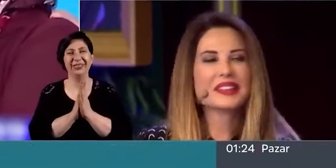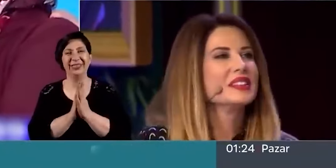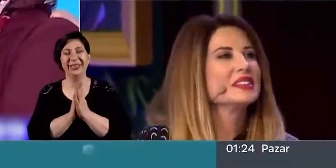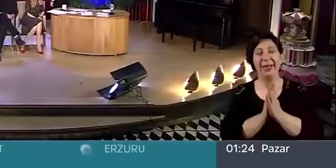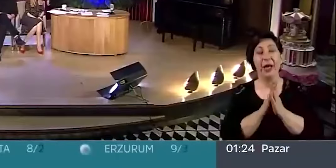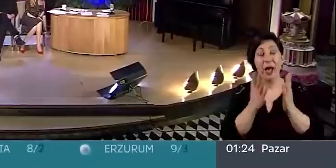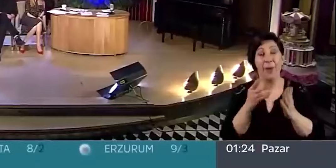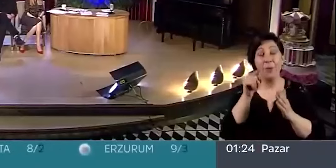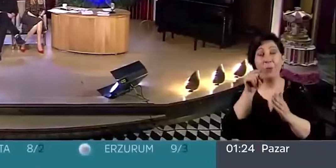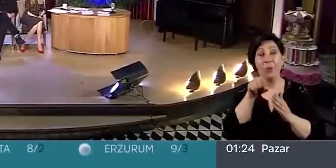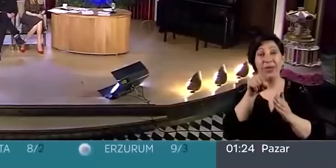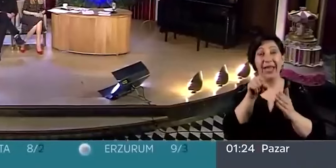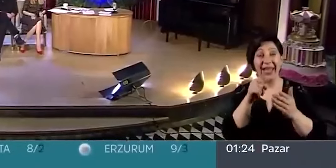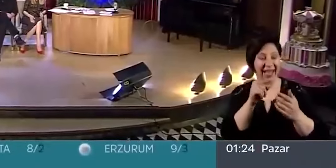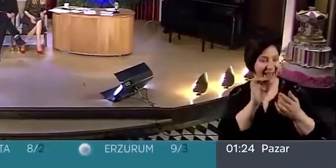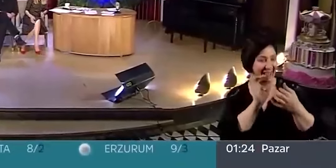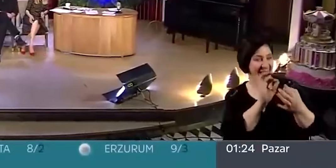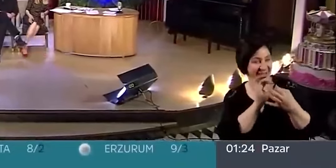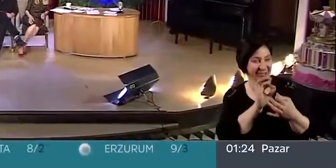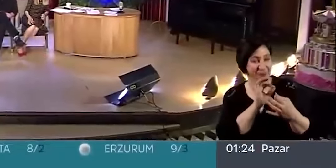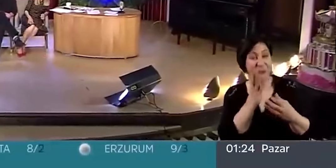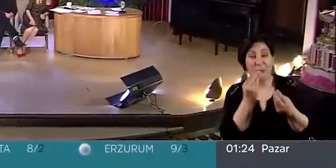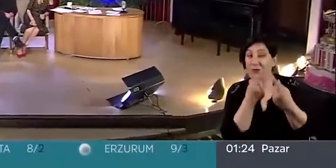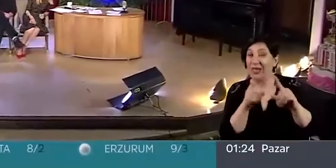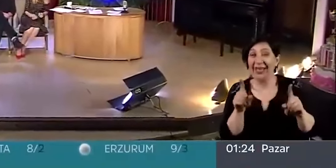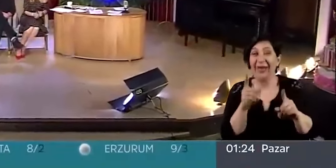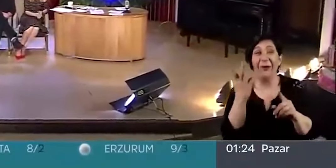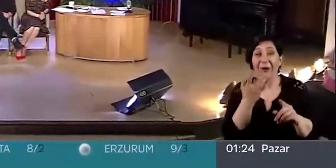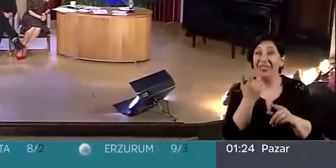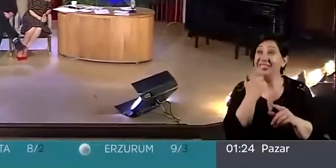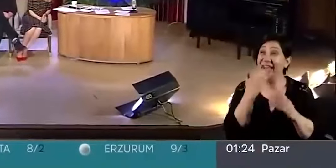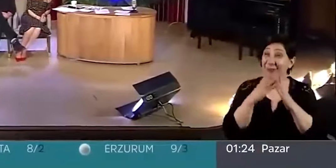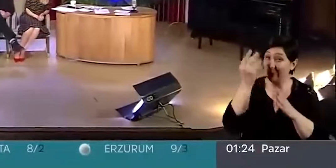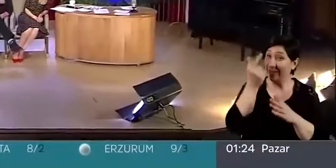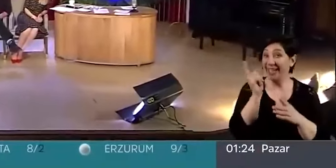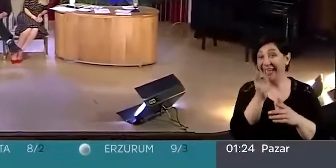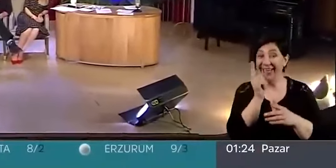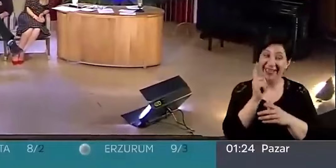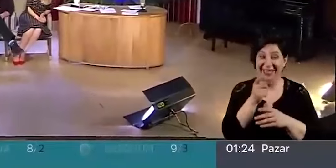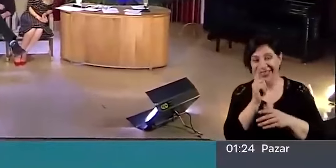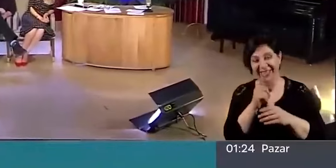Fakat böyle... tabii ki buradaki ilişki de çok acayip yani. Oo dişlerini evde unutur. Keşke